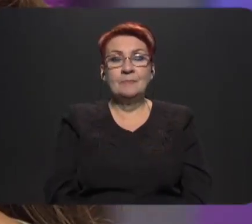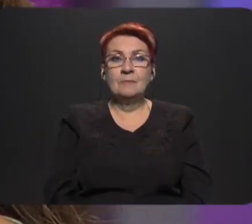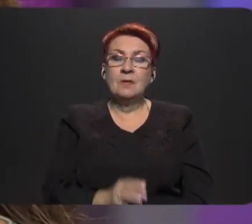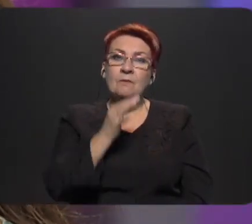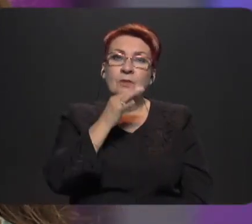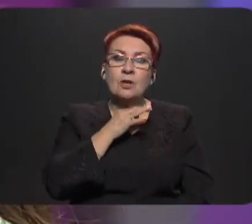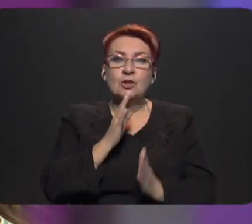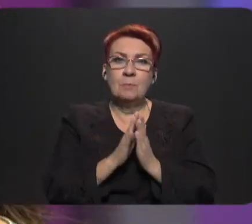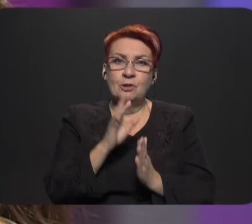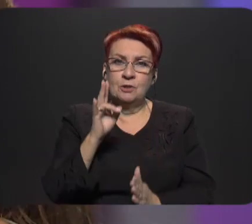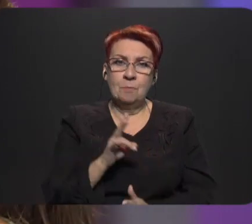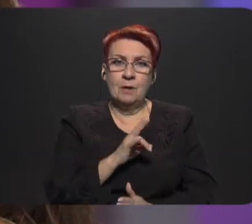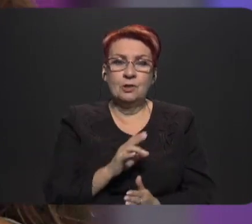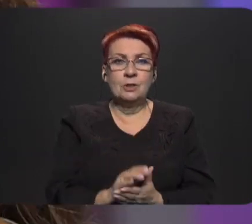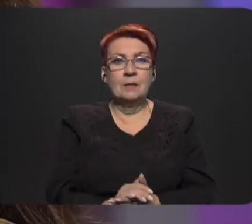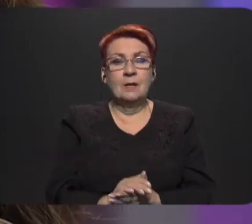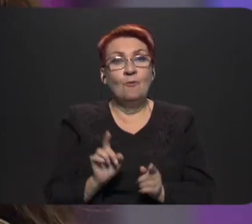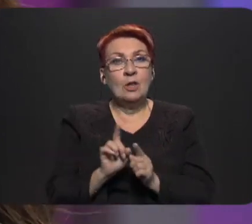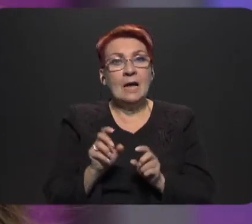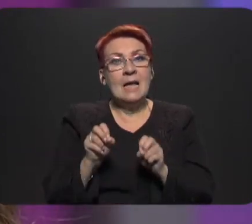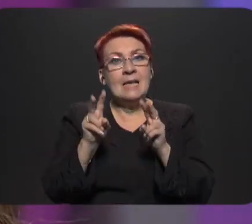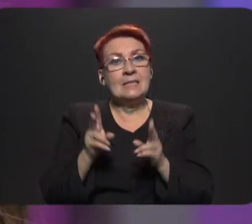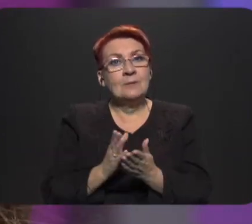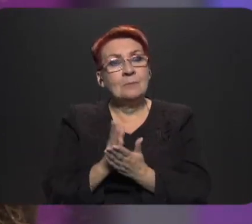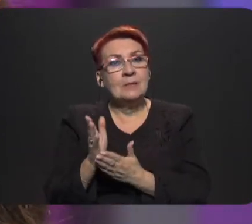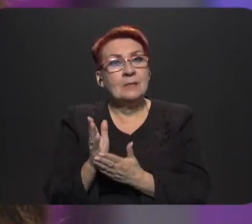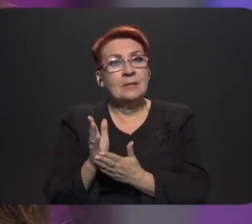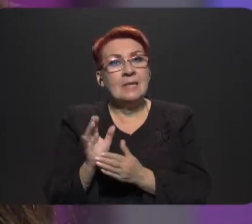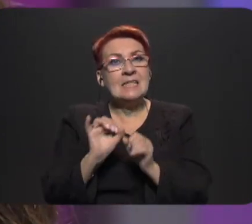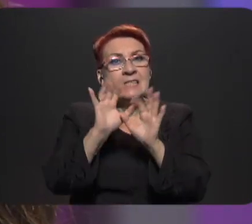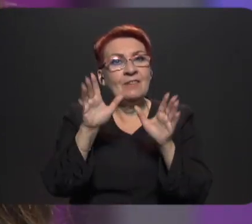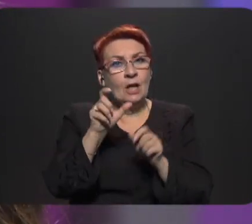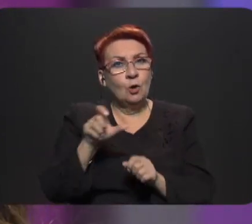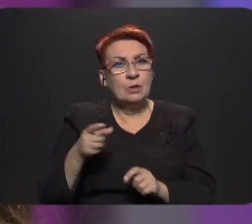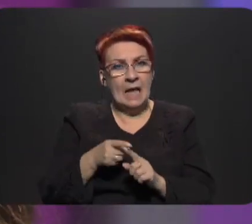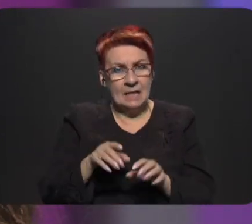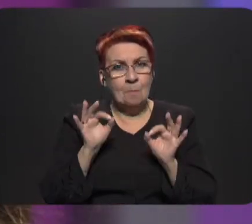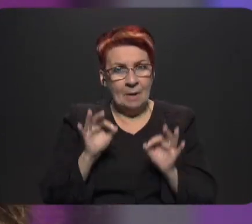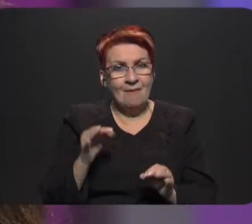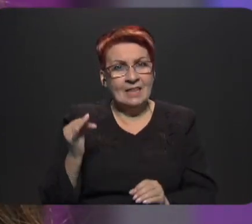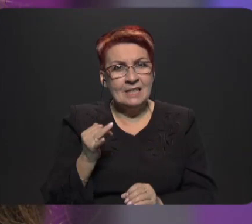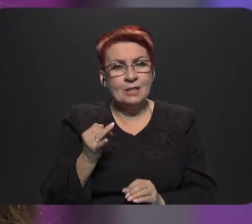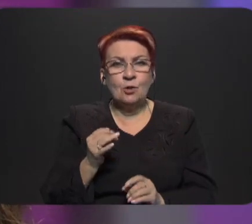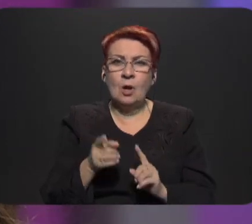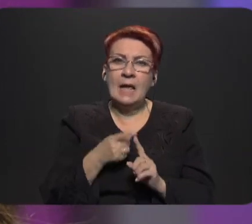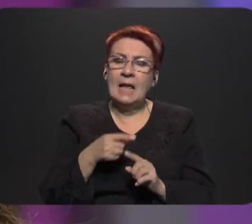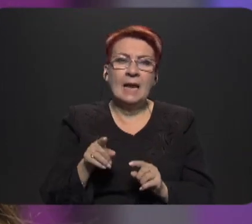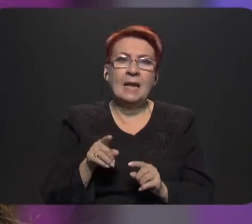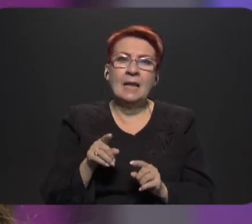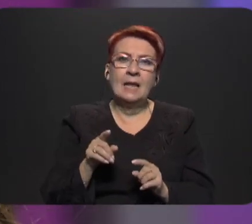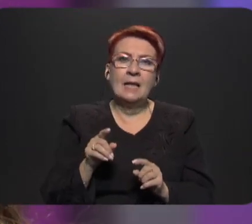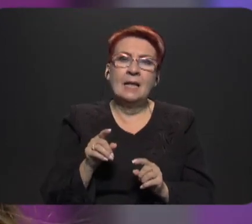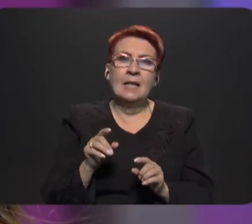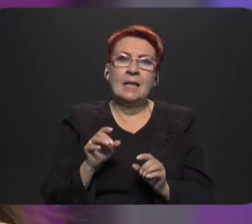вот такая, ну, назовем это специализацией святых людей, это вообще правильная история или неправильно все-таки